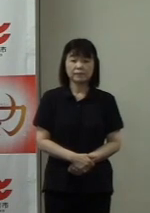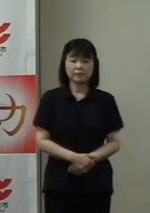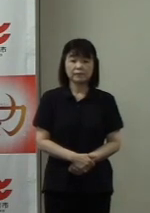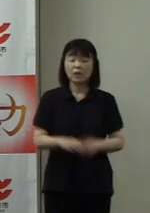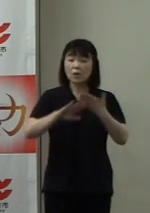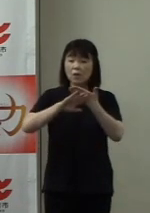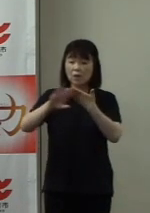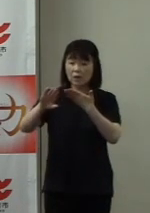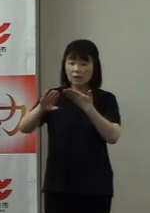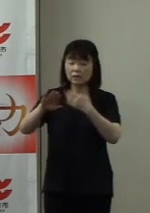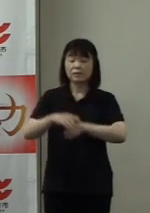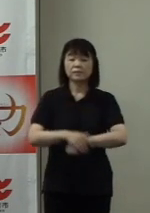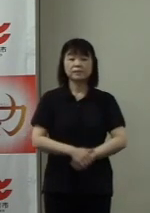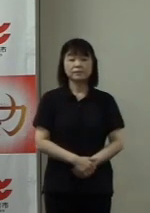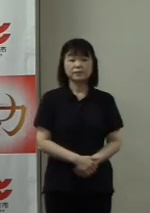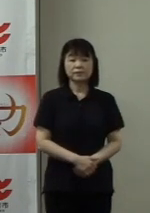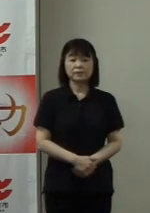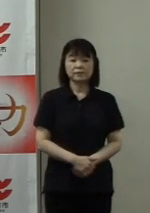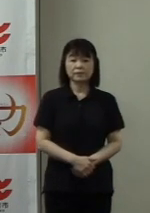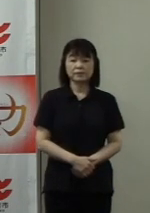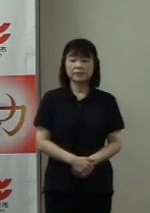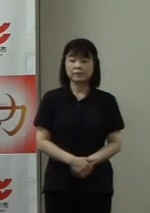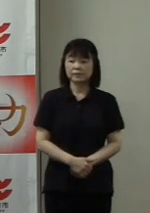。 はい、他にございませんでしょうか。どうぞ。